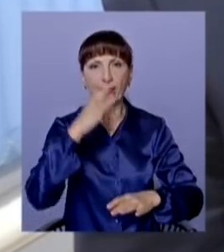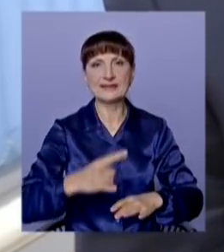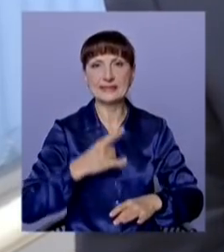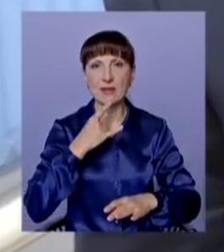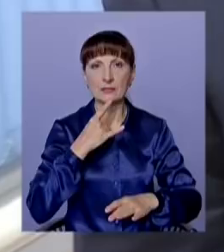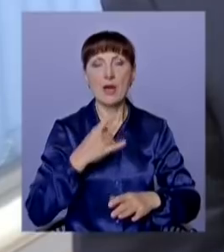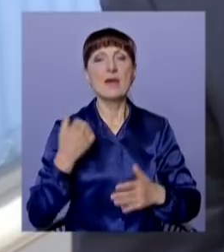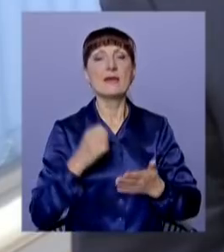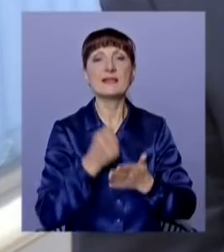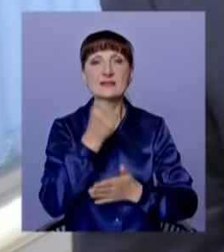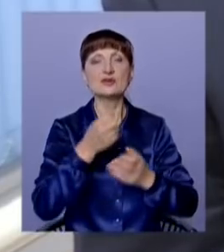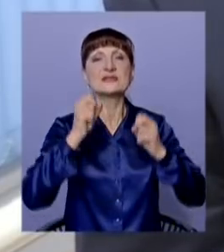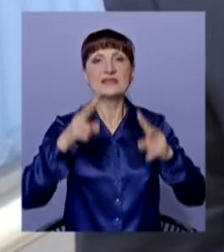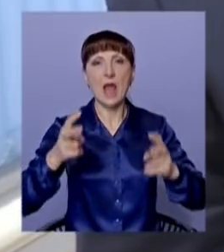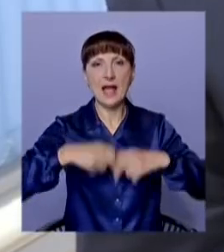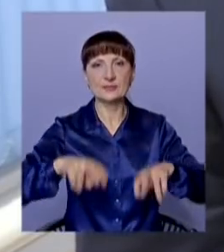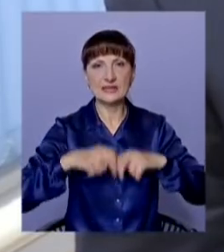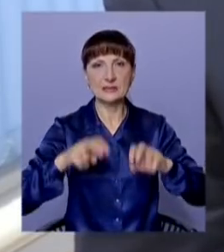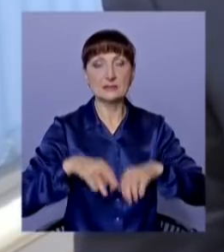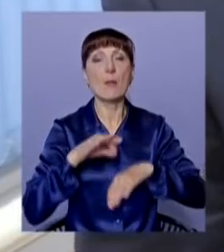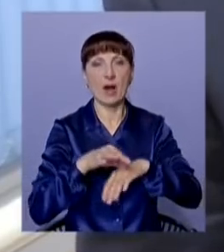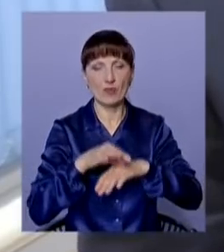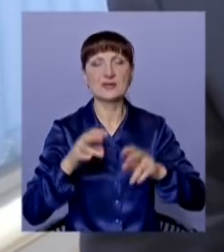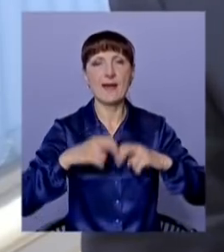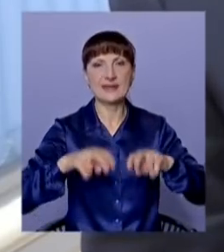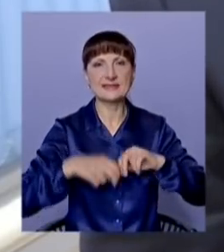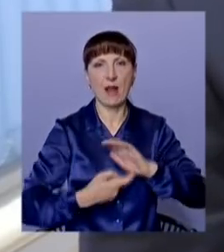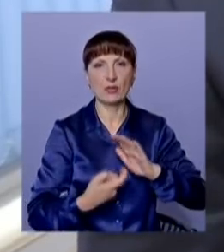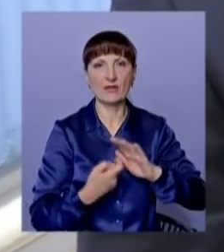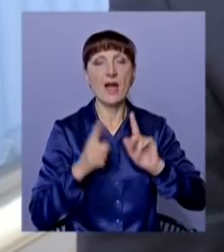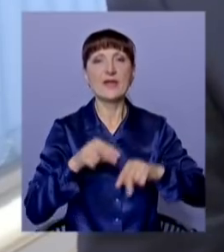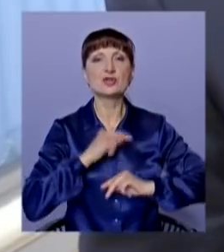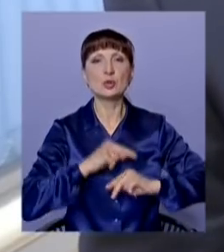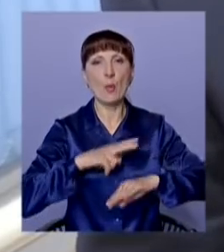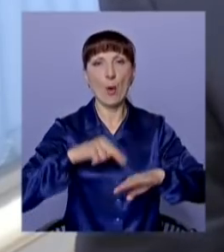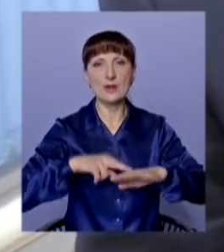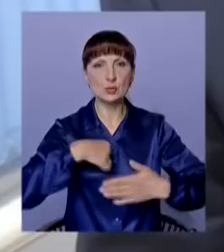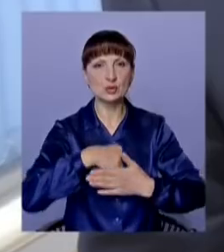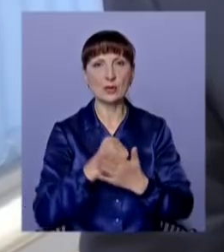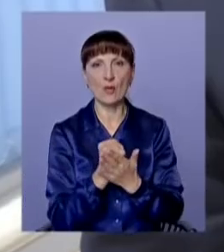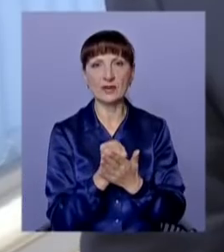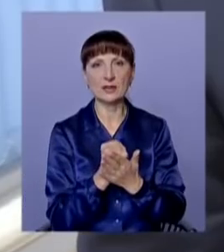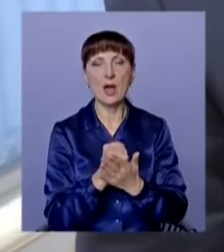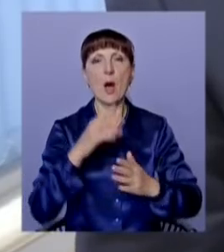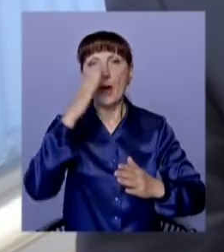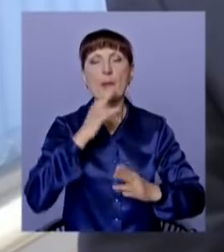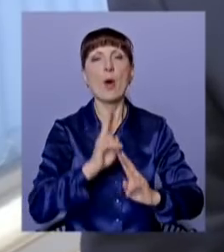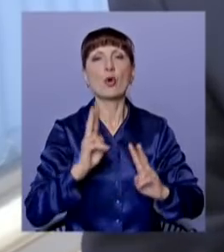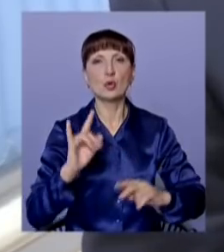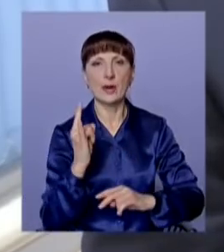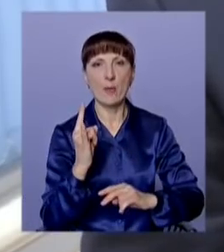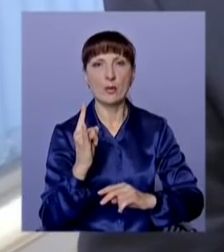назначь настоящая экспертиза проводится расследование также сотрудниками полиции установлены родители несовершеннолетних